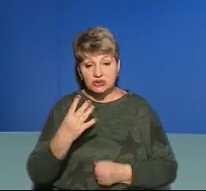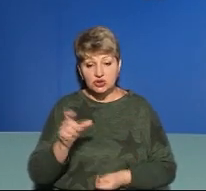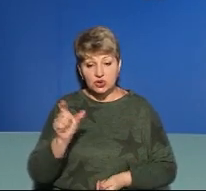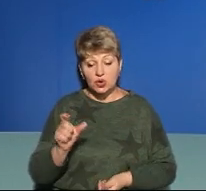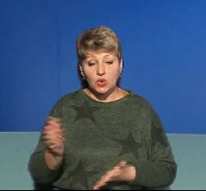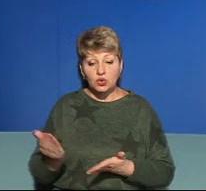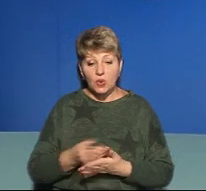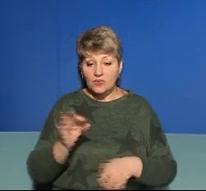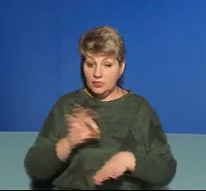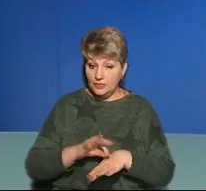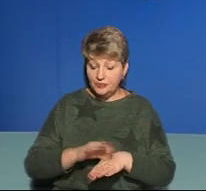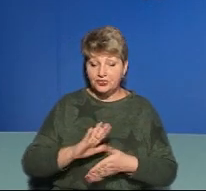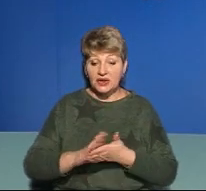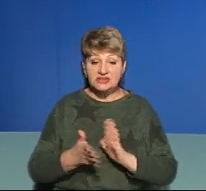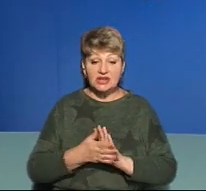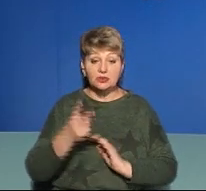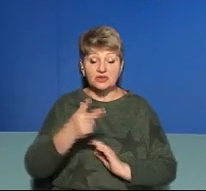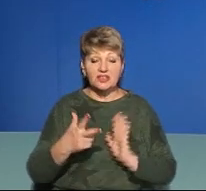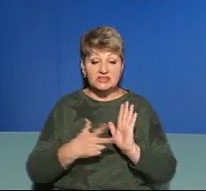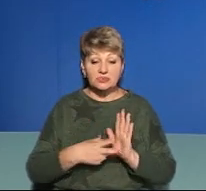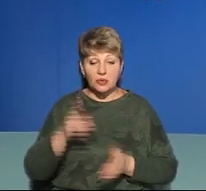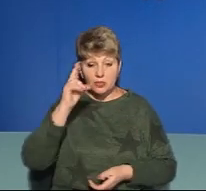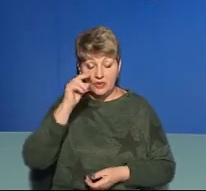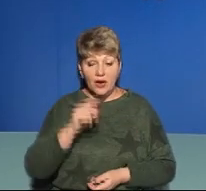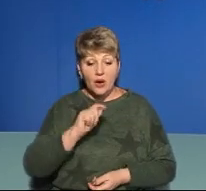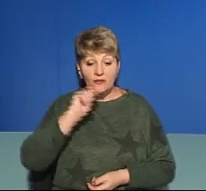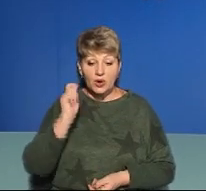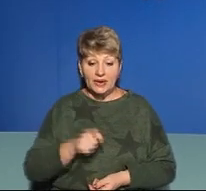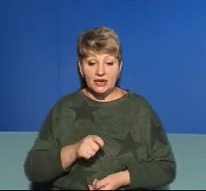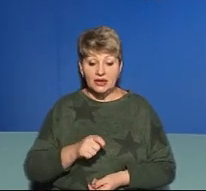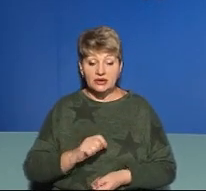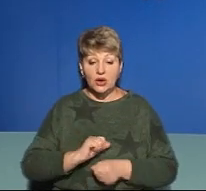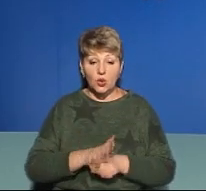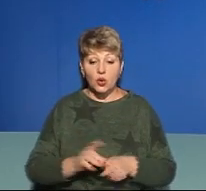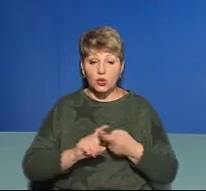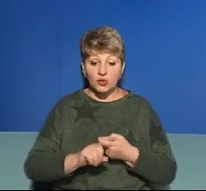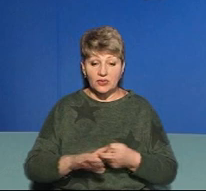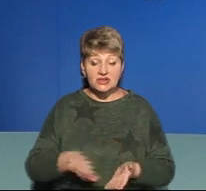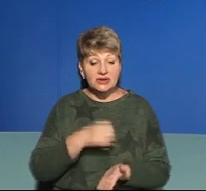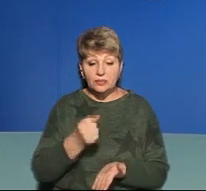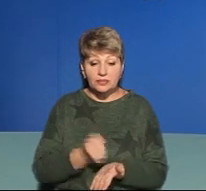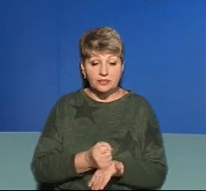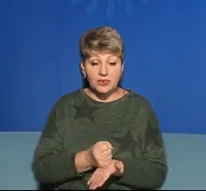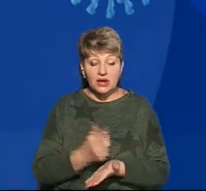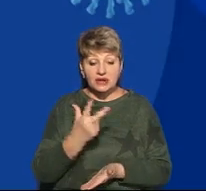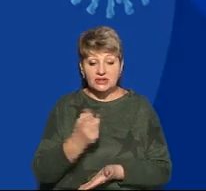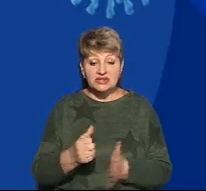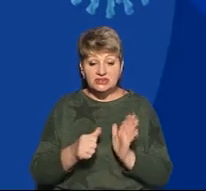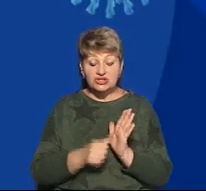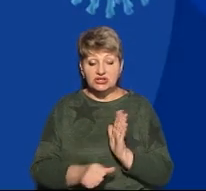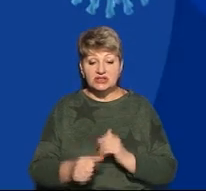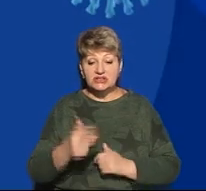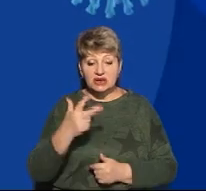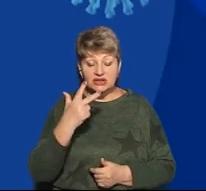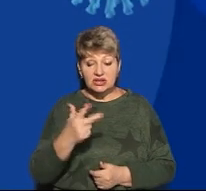7474 нових хворих. Станом на 28 жовтня в країні коронавірус лабораторно підтвердили у